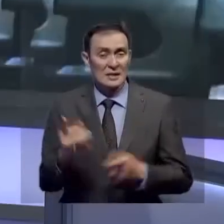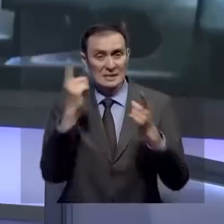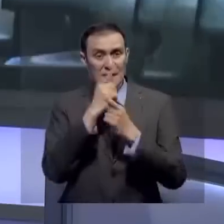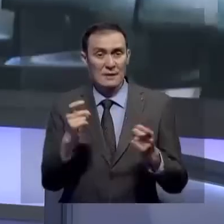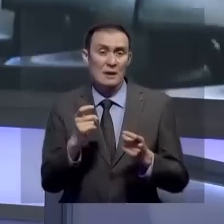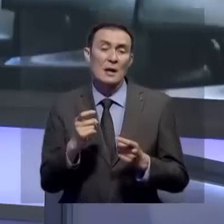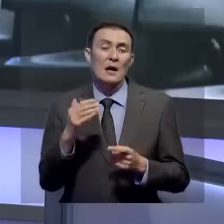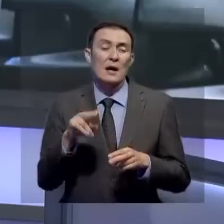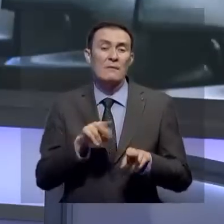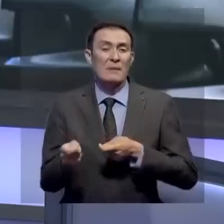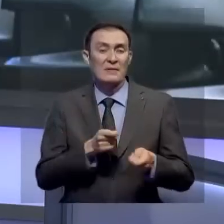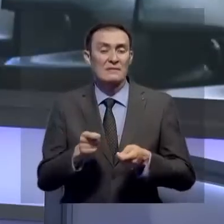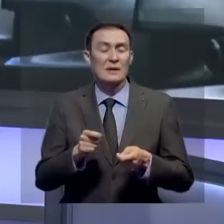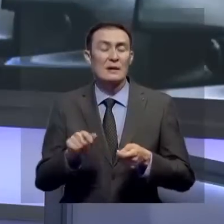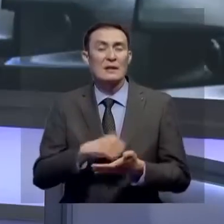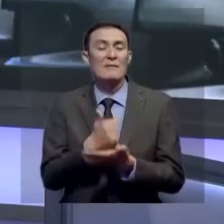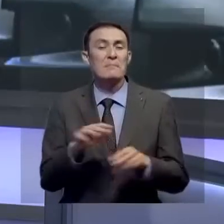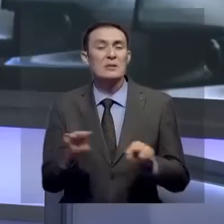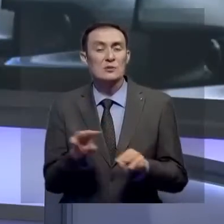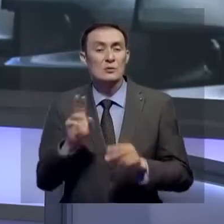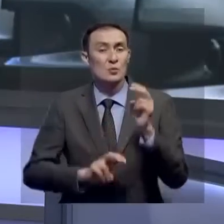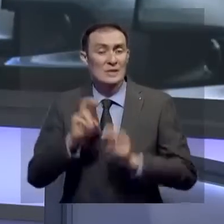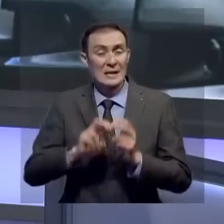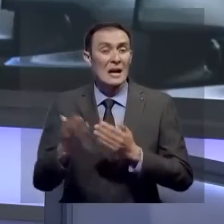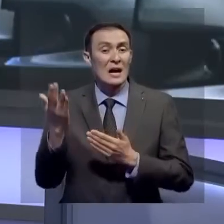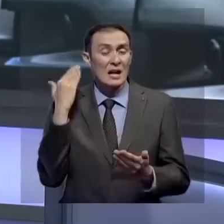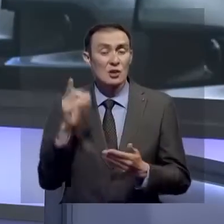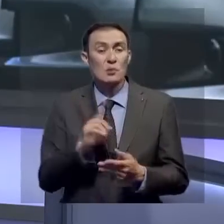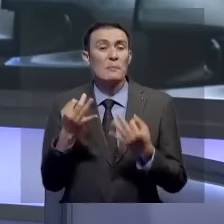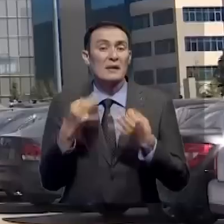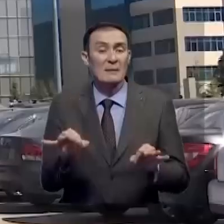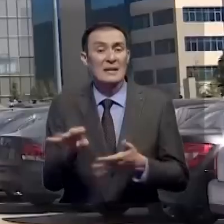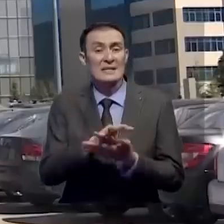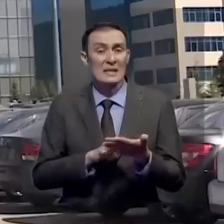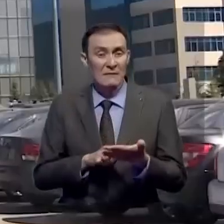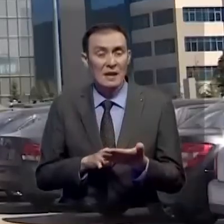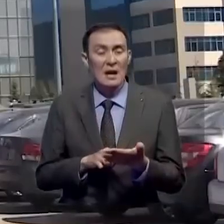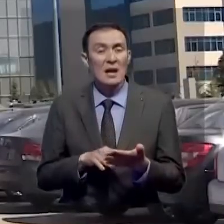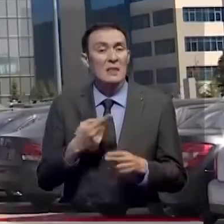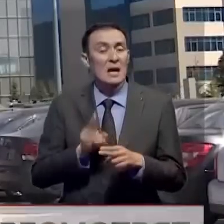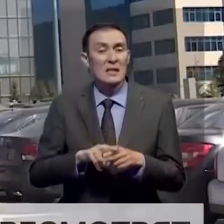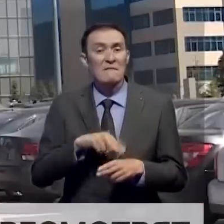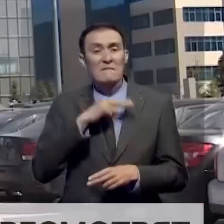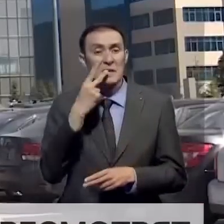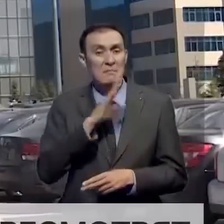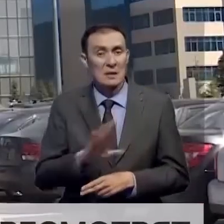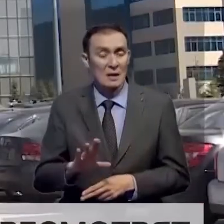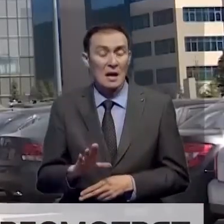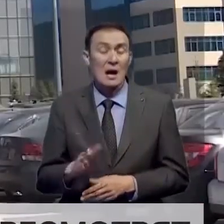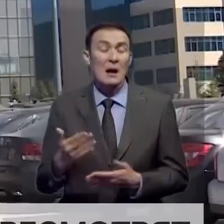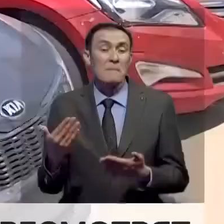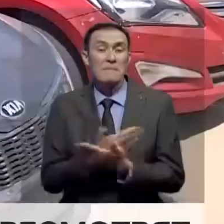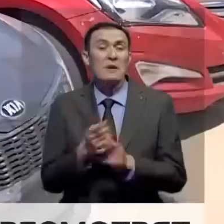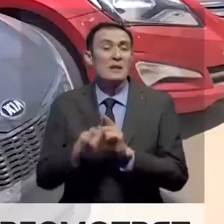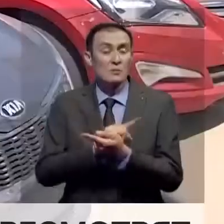заявил в кулуарах правительства глава Мининдустрии. Раньше при одобрении заявки на это не обращали внимания. Пересмотрят